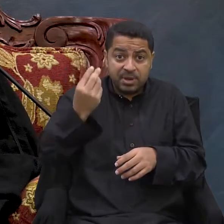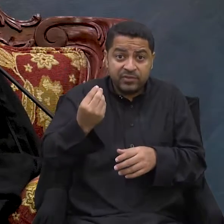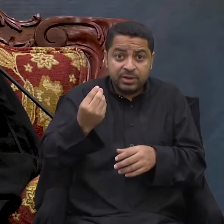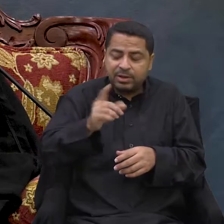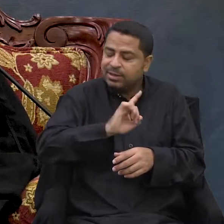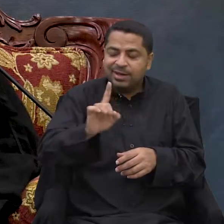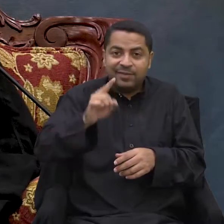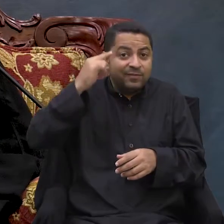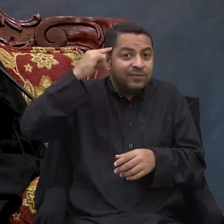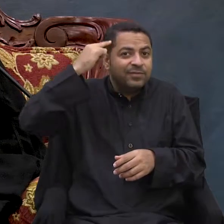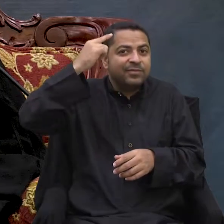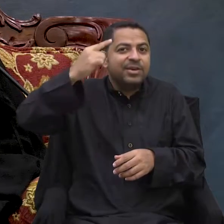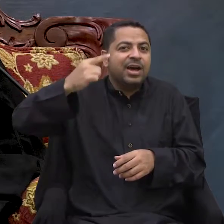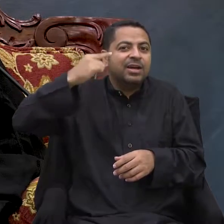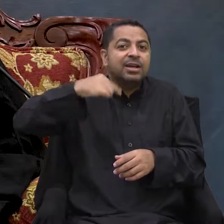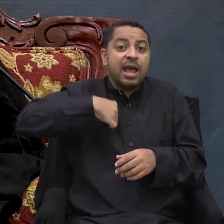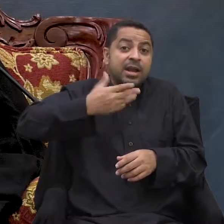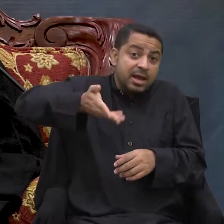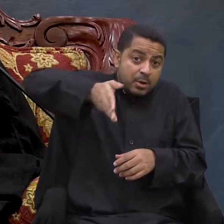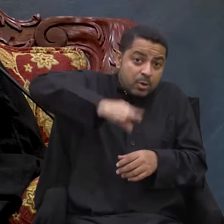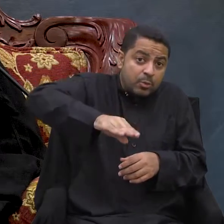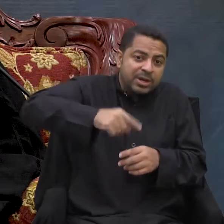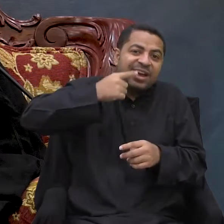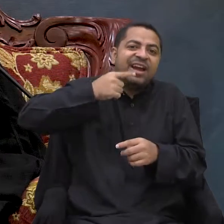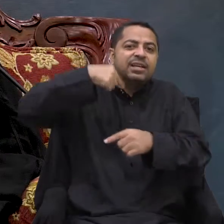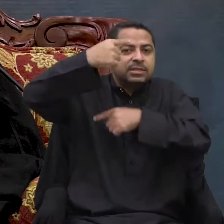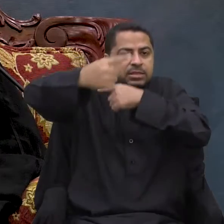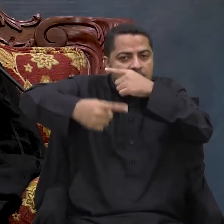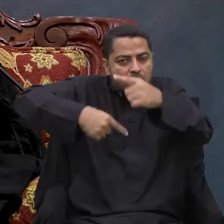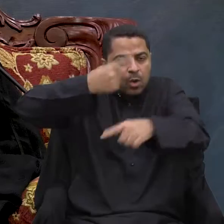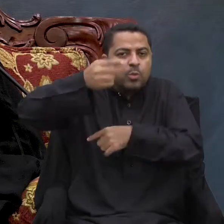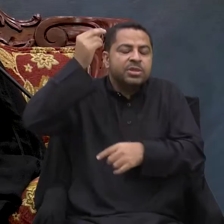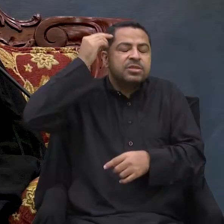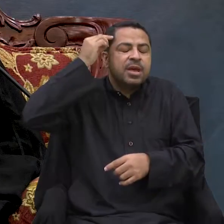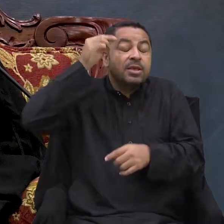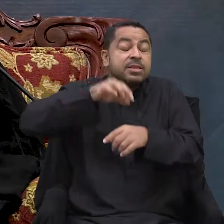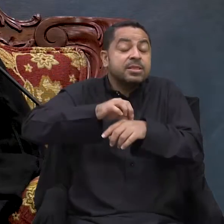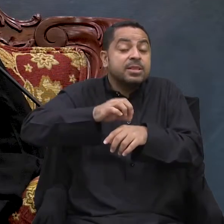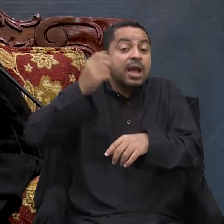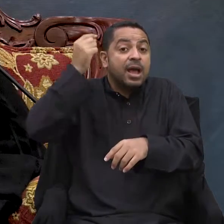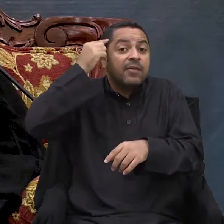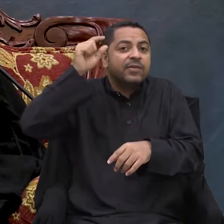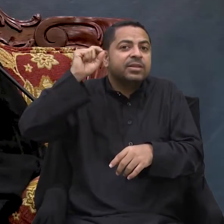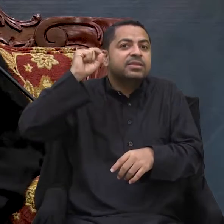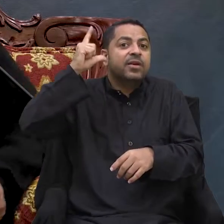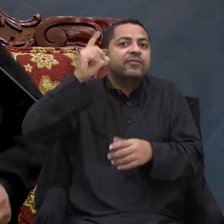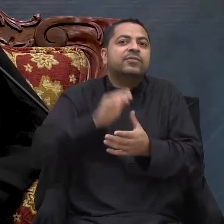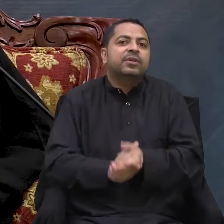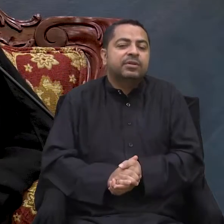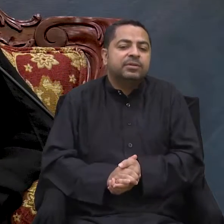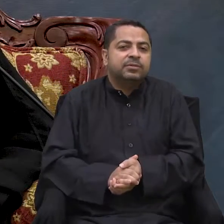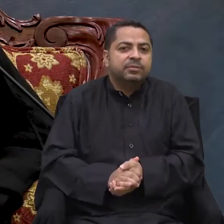يكون من أصحاب عمر المعنى، عمر القيم، عمر